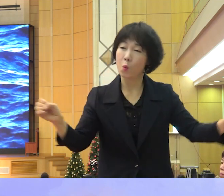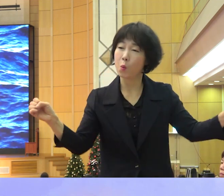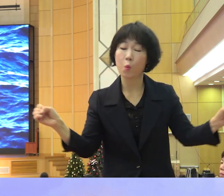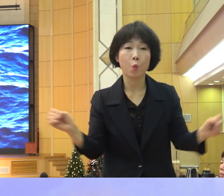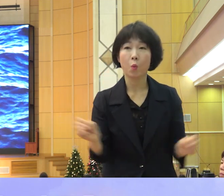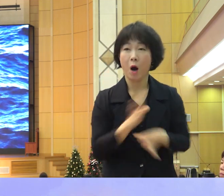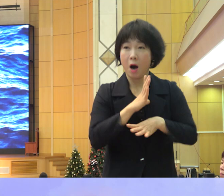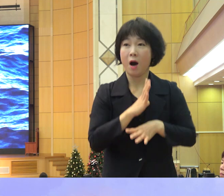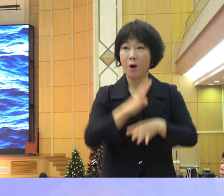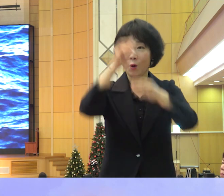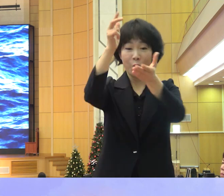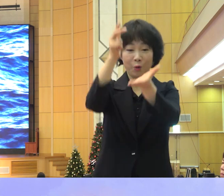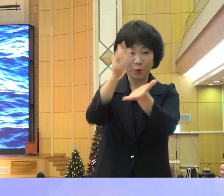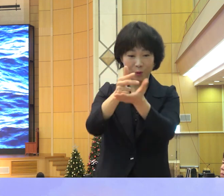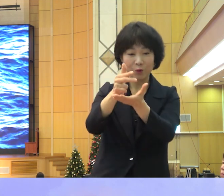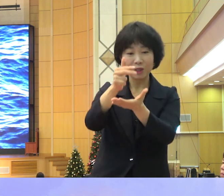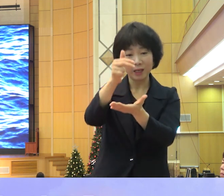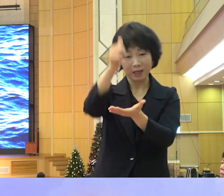놀라우신